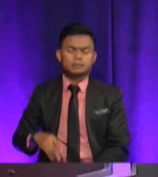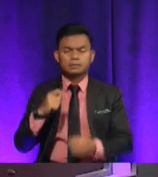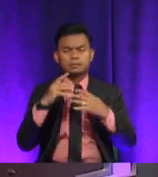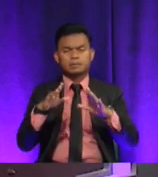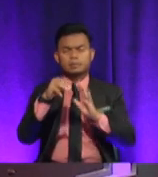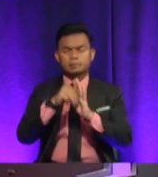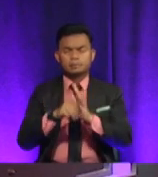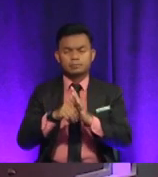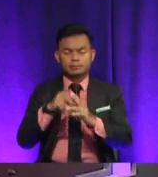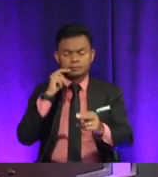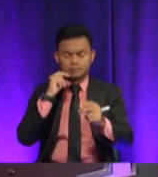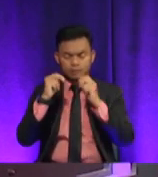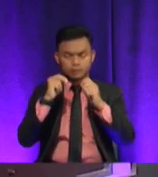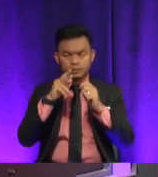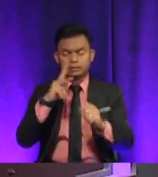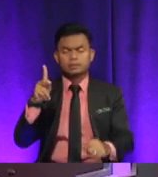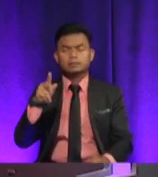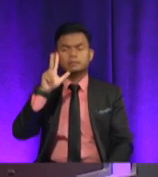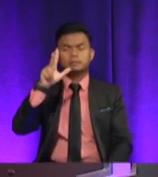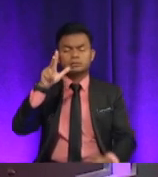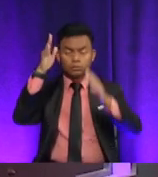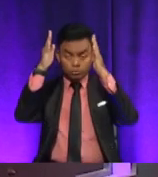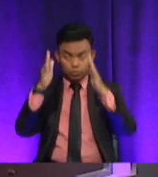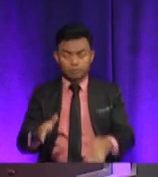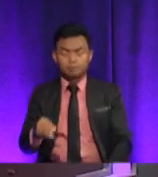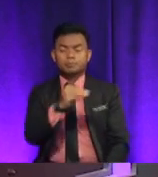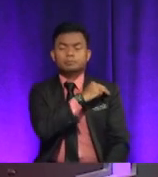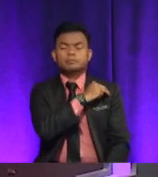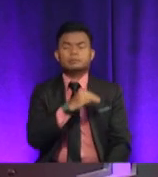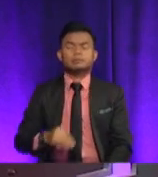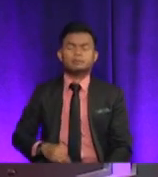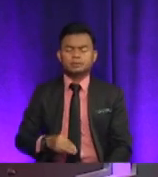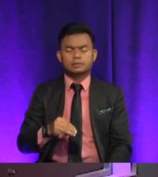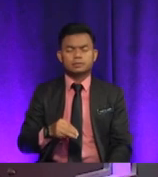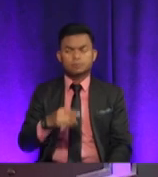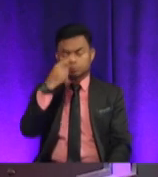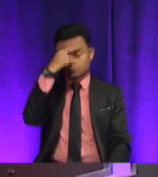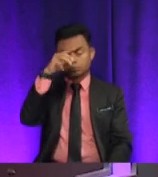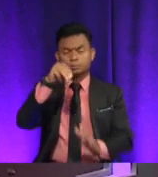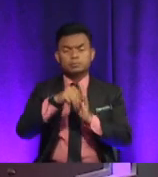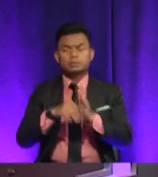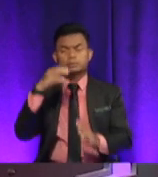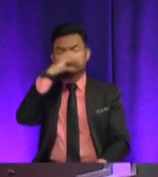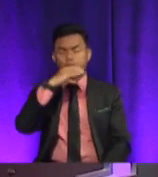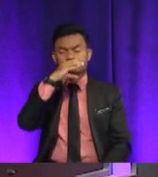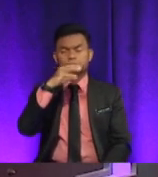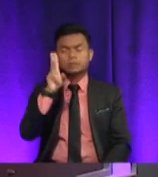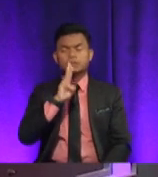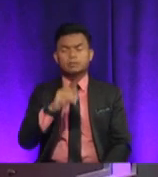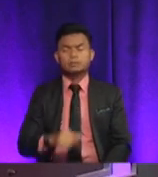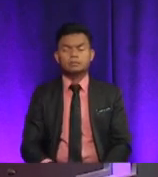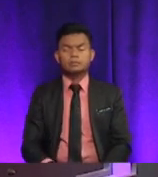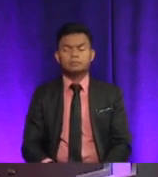kayak menikahkan kepada tiga orang menterinya supaya mencarikan air Oke Supaya mencarikan air untuk